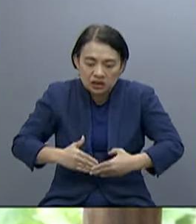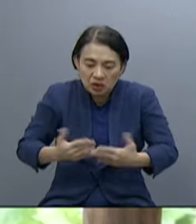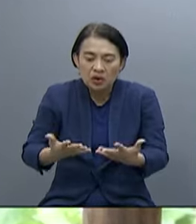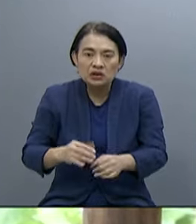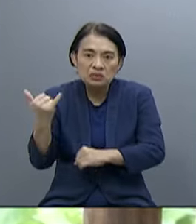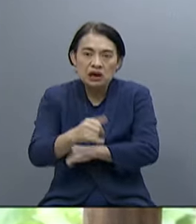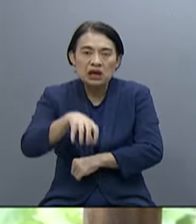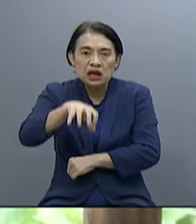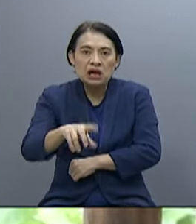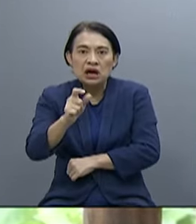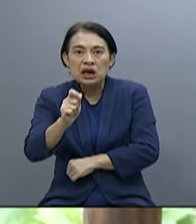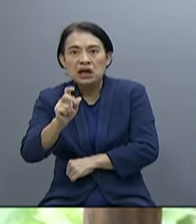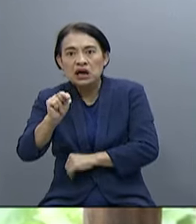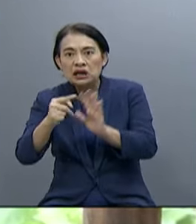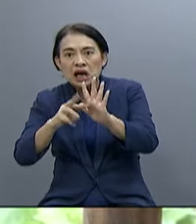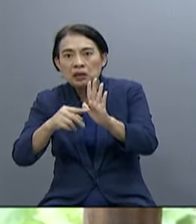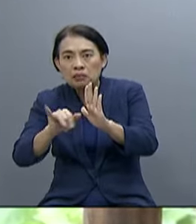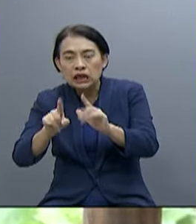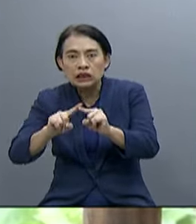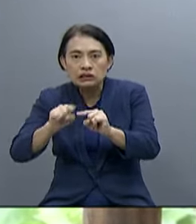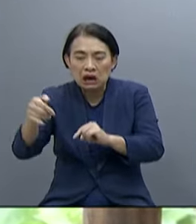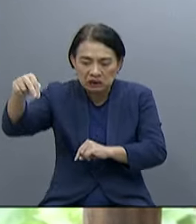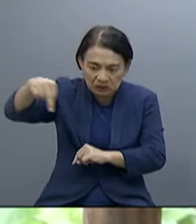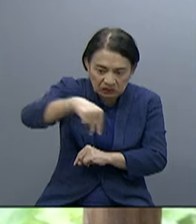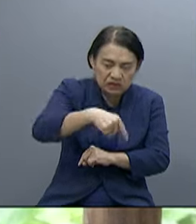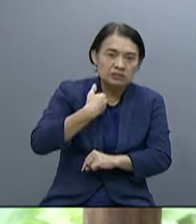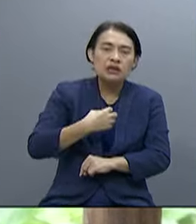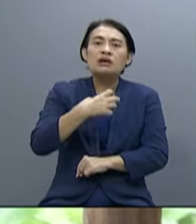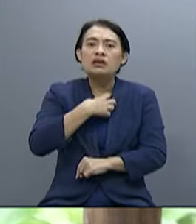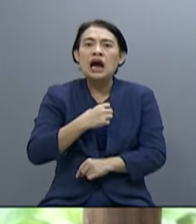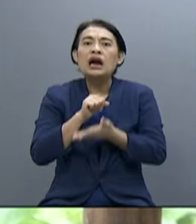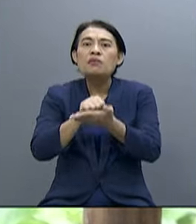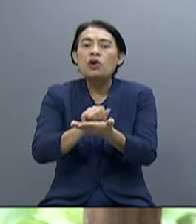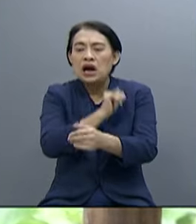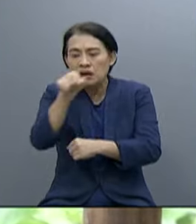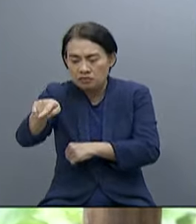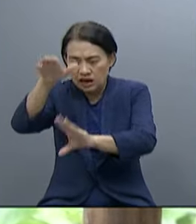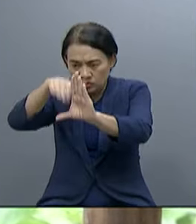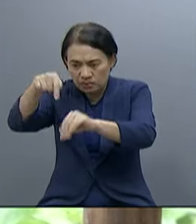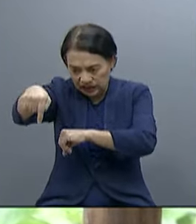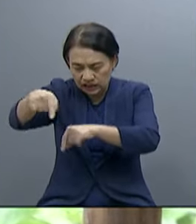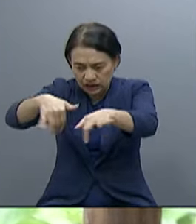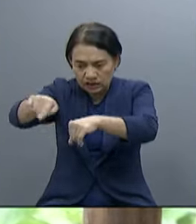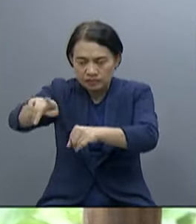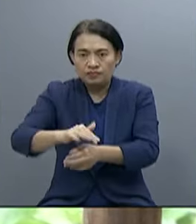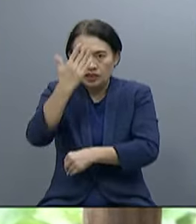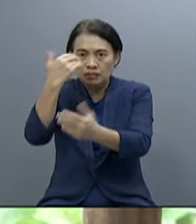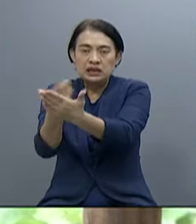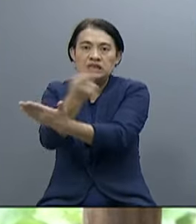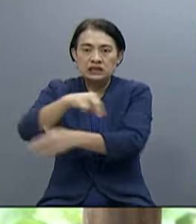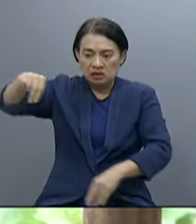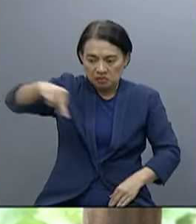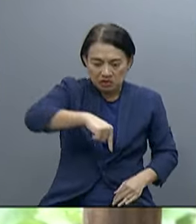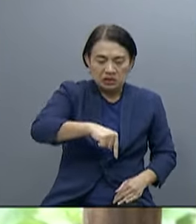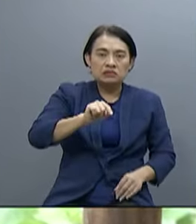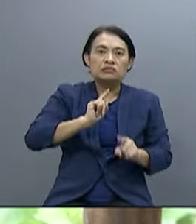ามันมีการอำนวยความสะดวกเดี๋ยวคืออยากให้เขามาลงทะเบียนให้ที่หมู่บ้านอะไรแบบนี้ค่ะเพราะบางทีค่าใช้จ่ายในการลงไปยืนยันตัวตนห